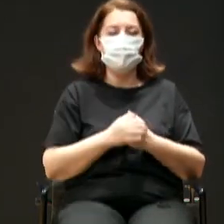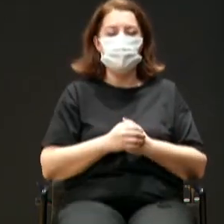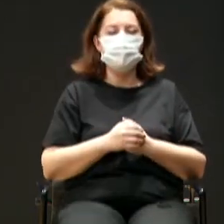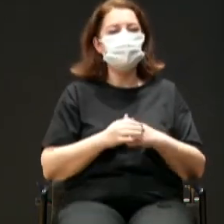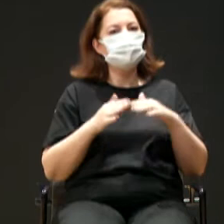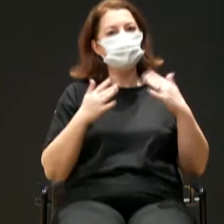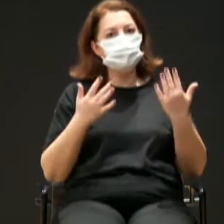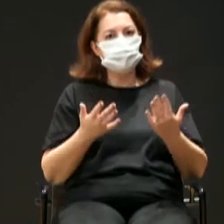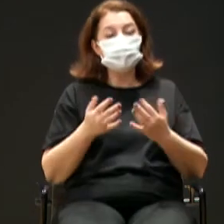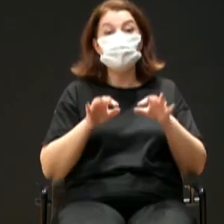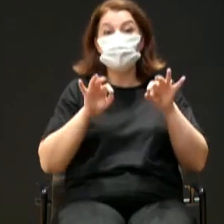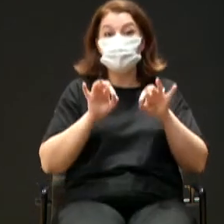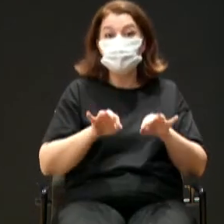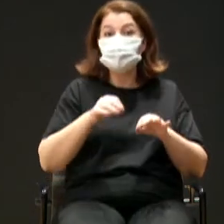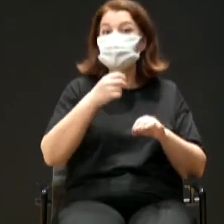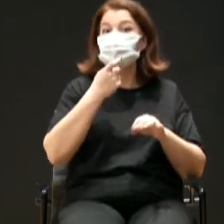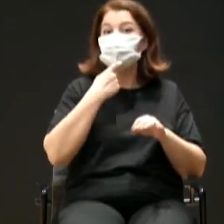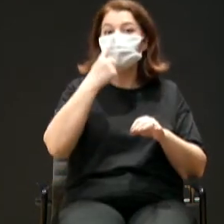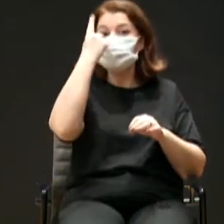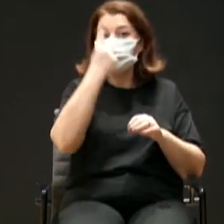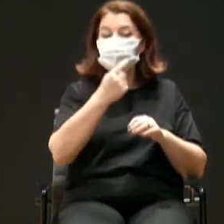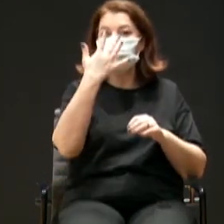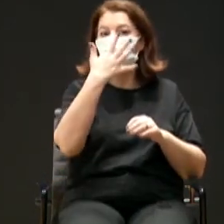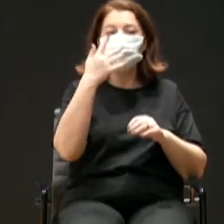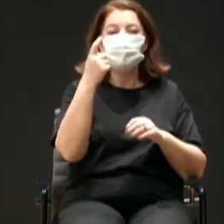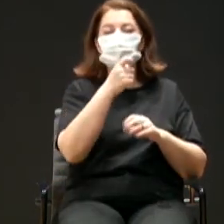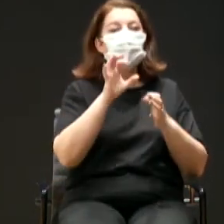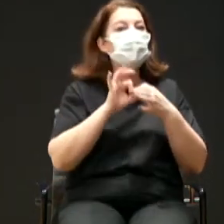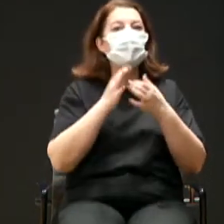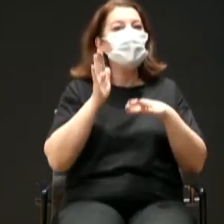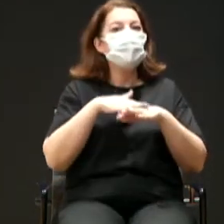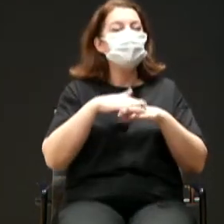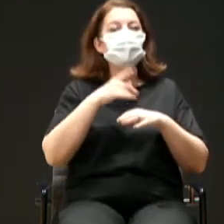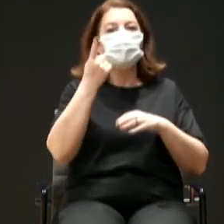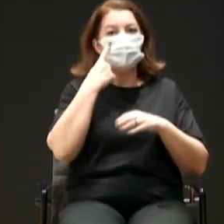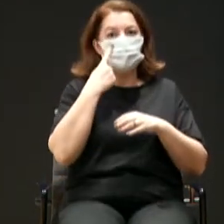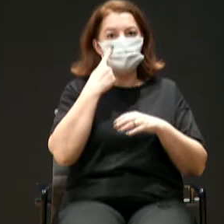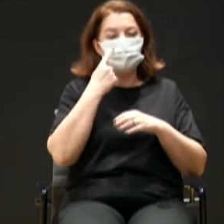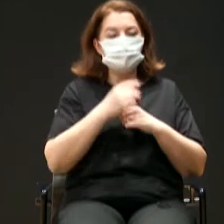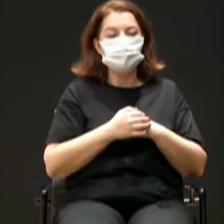Peki bu yılın ilk 5 ayında ne yapmış devletimiz?